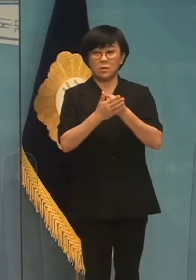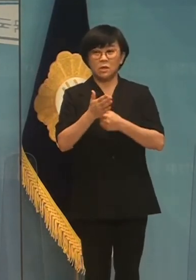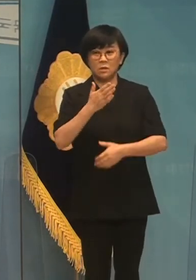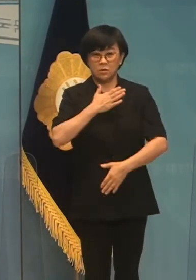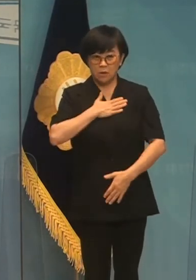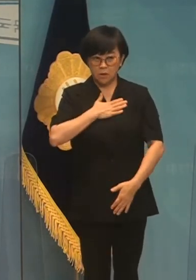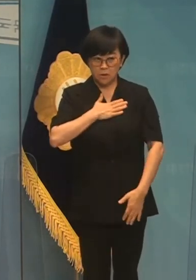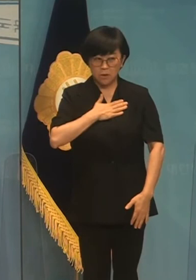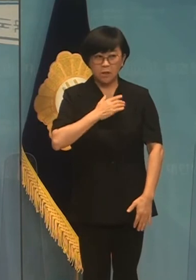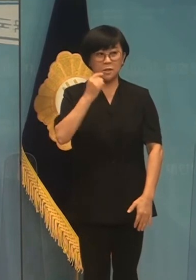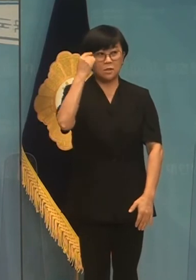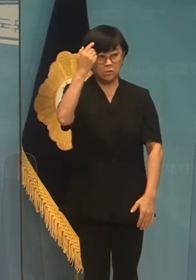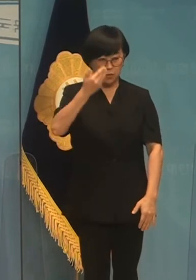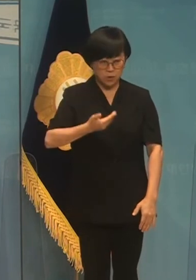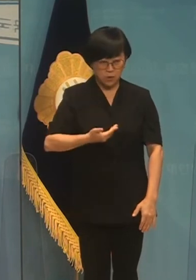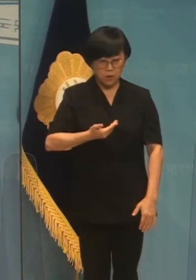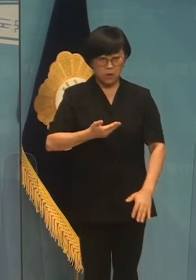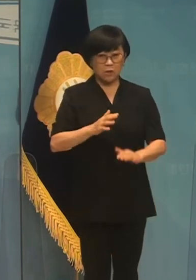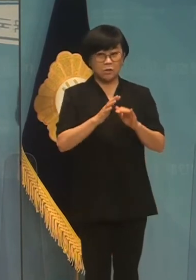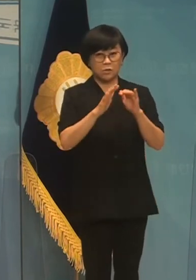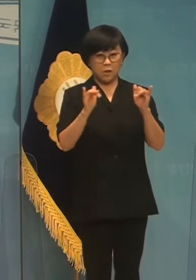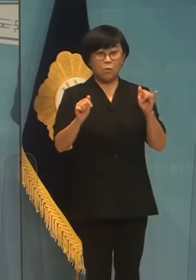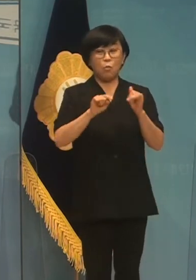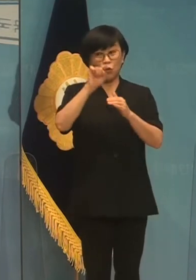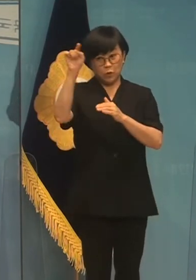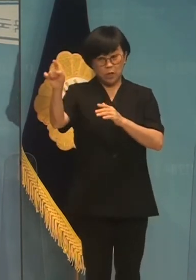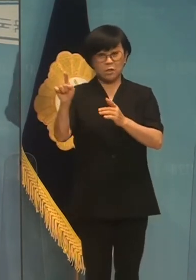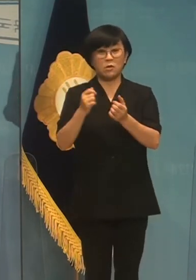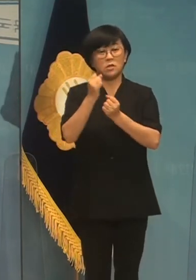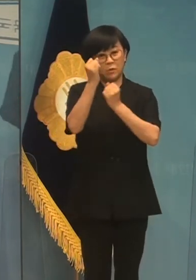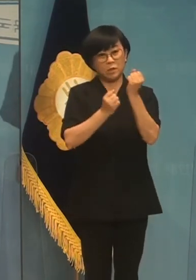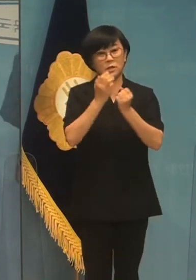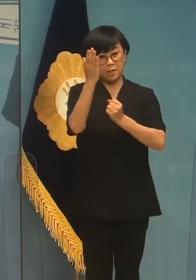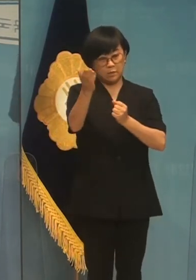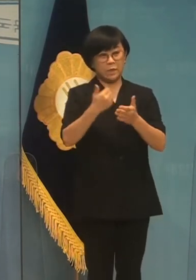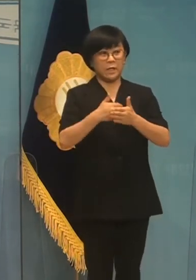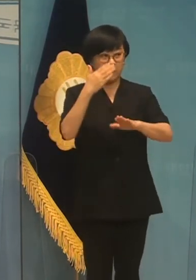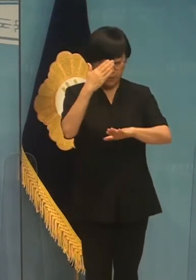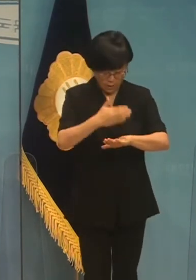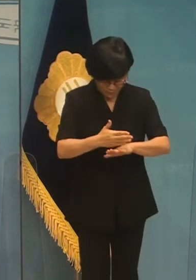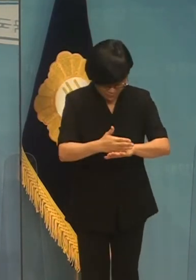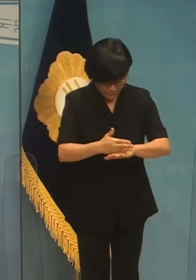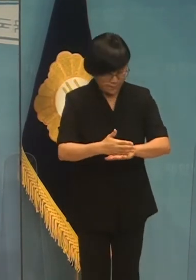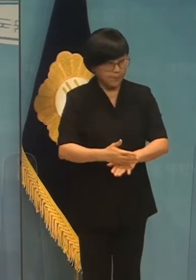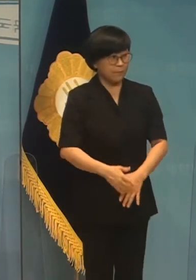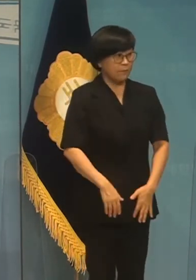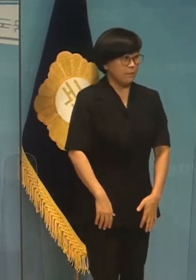저한테 좀 질문해 주실 분은 복도에서 말씀드리겠습니다. 감사합니다.